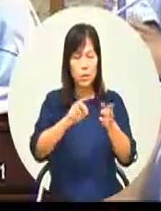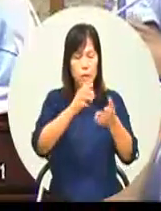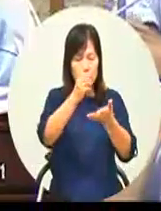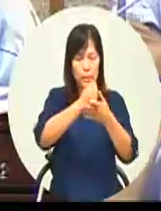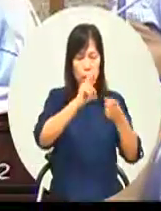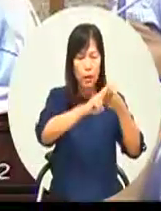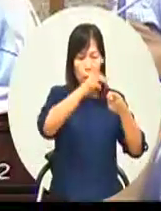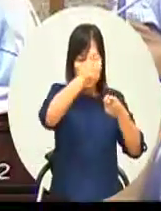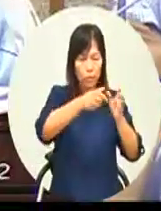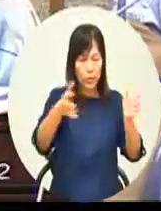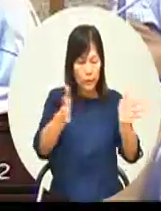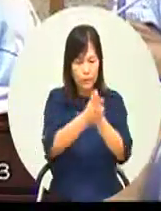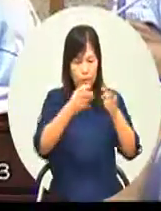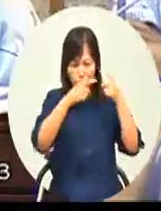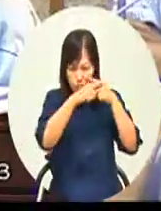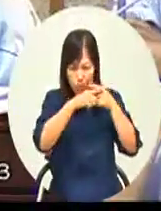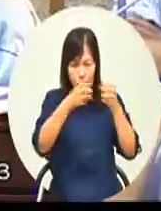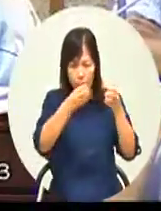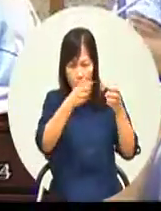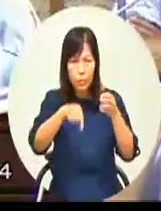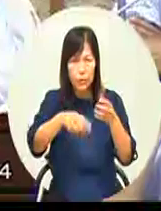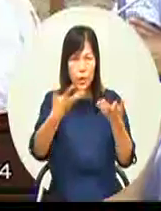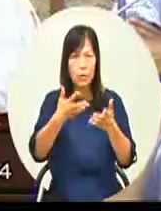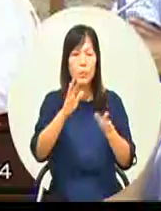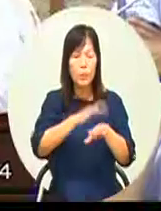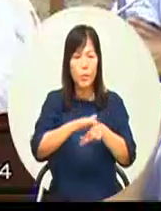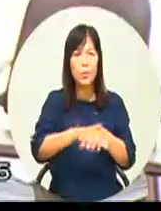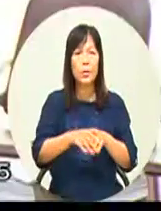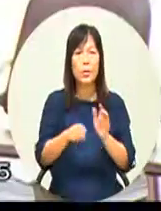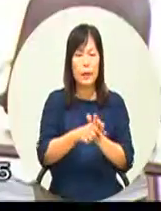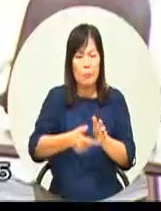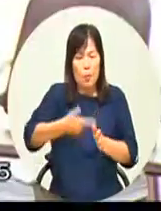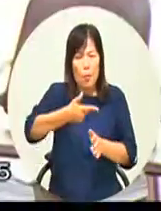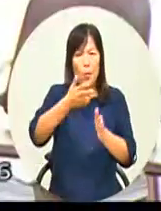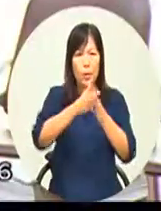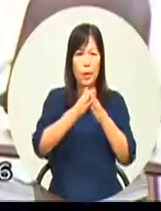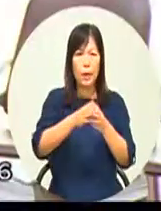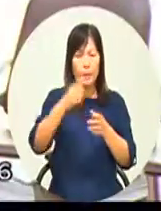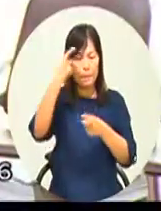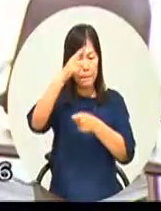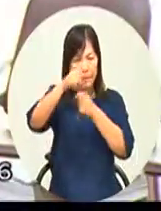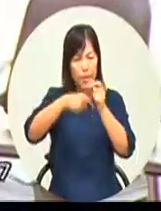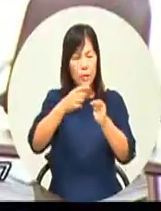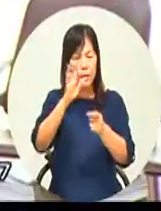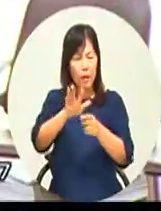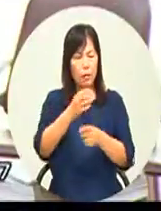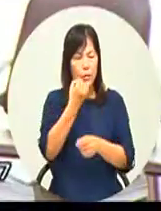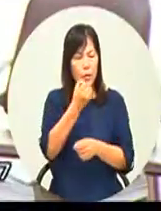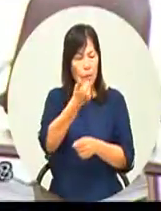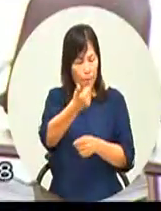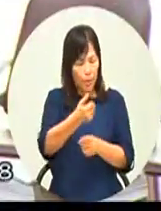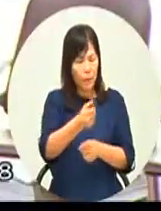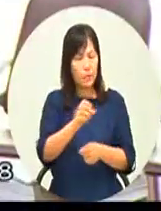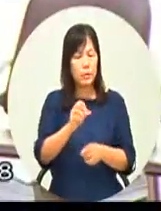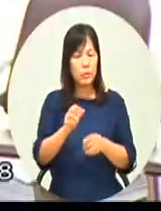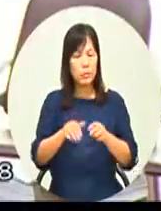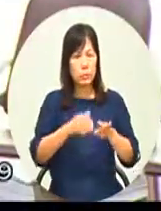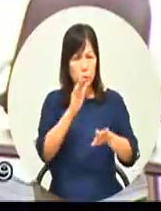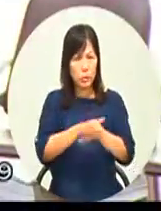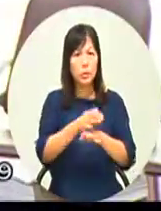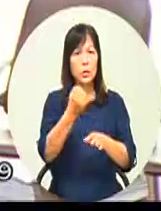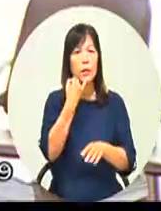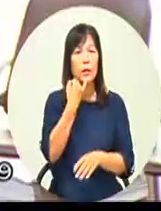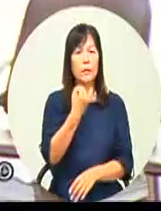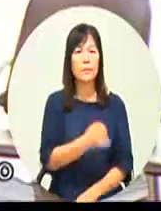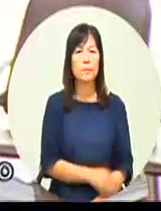边赶快研商，看怎么处理这一部分。 对，那要尽快哦，我看到明年有一个好的结果哈，好不好？好，谢谢，